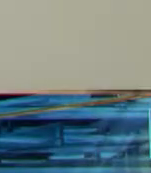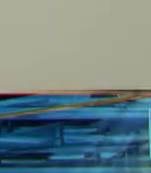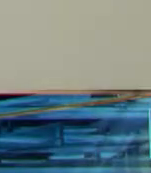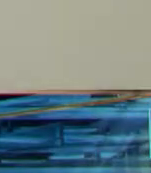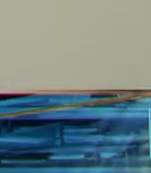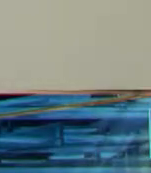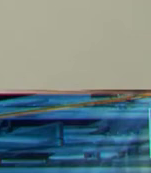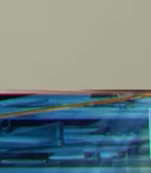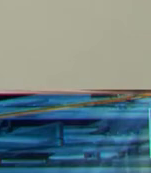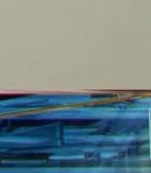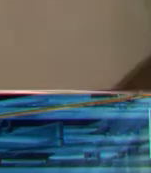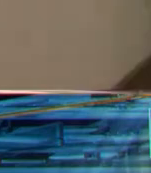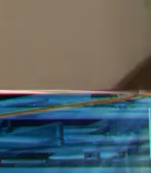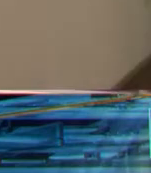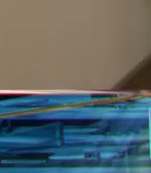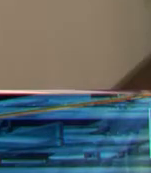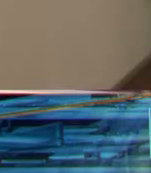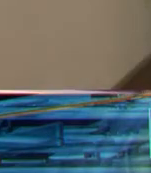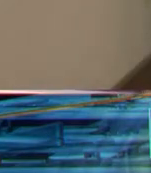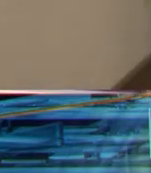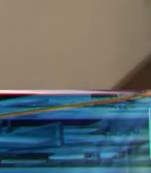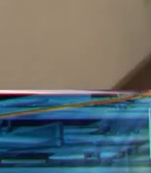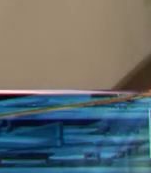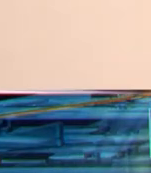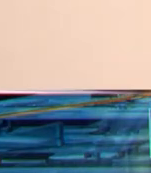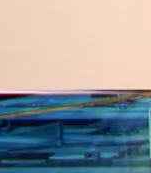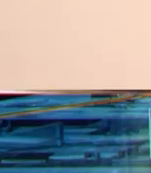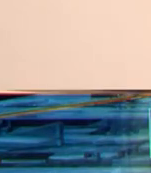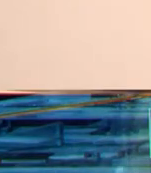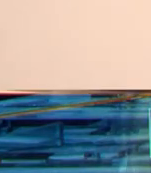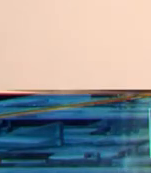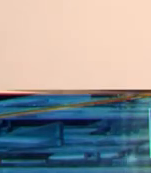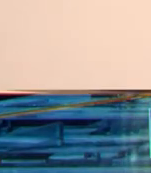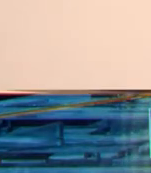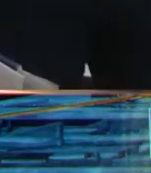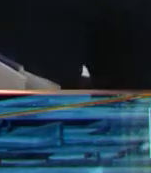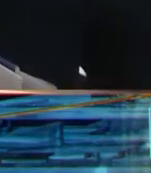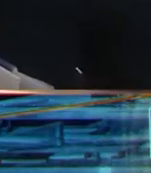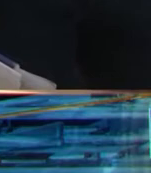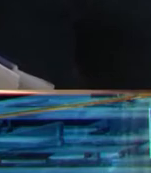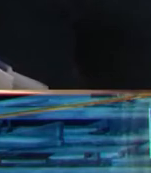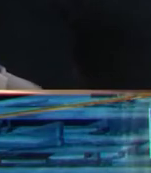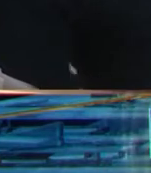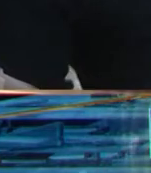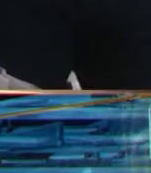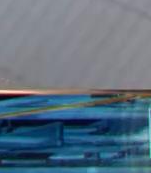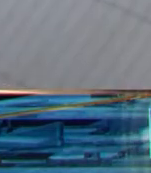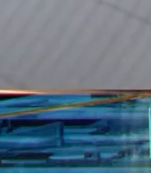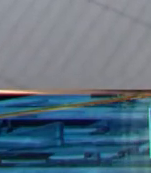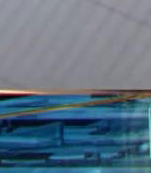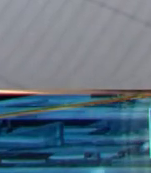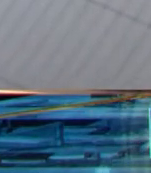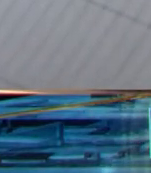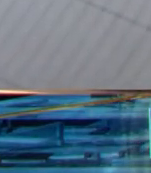Беттер бері қарады. Қордайдағы оқиғада жарақат алған 6 азамат Алматы облысындағы бір ауруханада ем алып жатыр. Біреуі жан